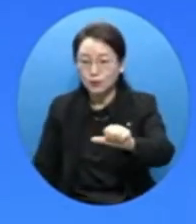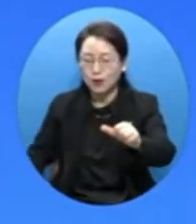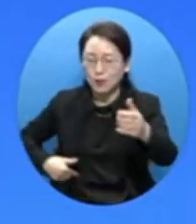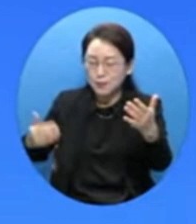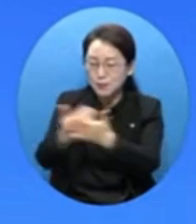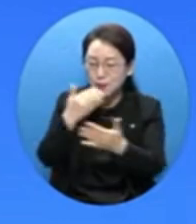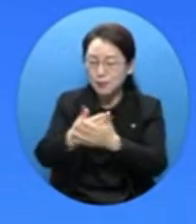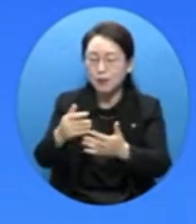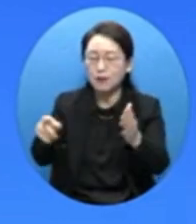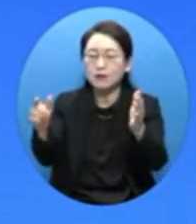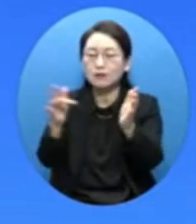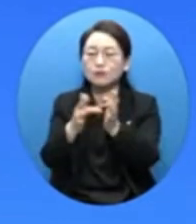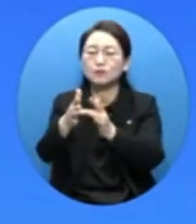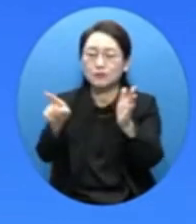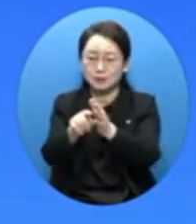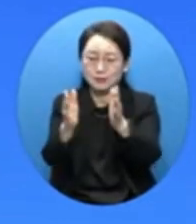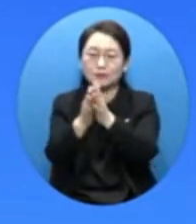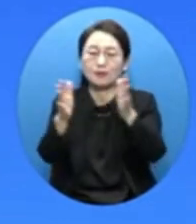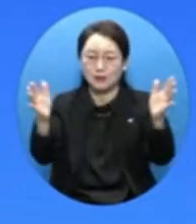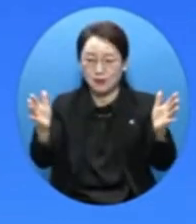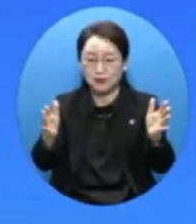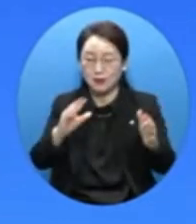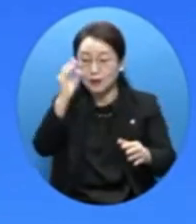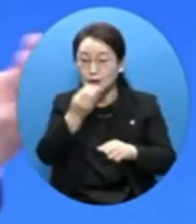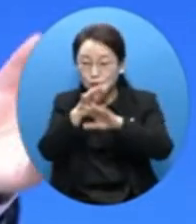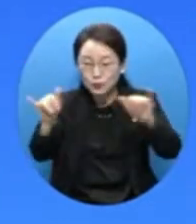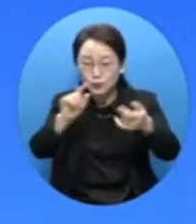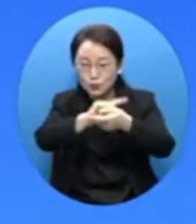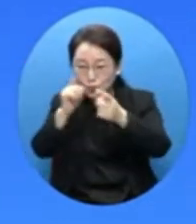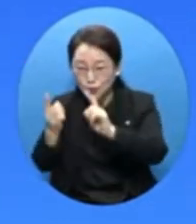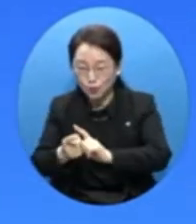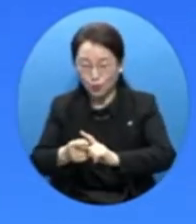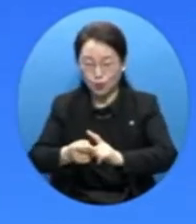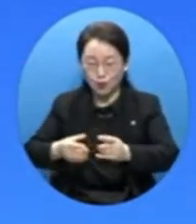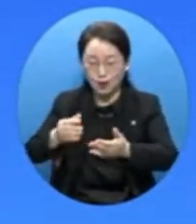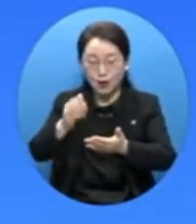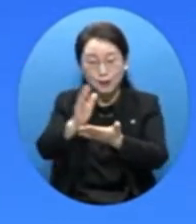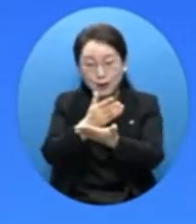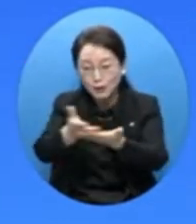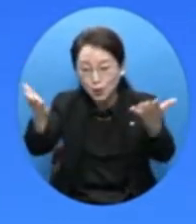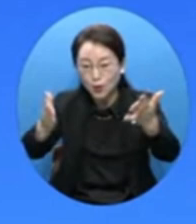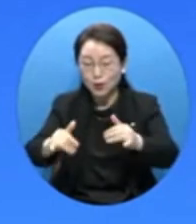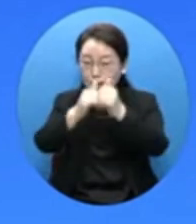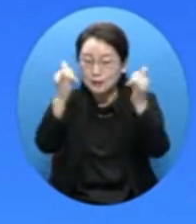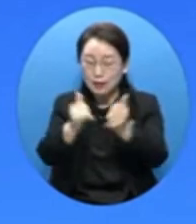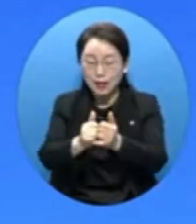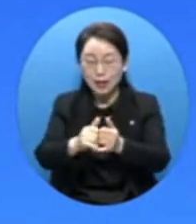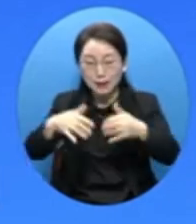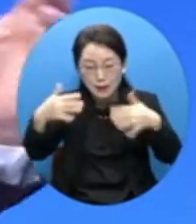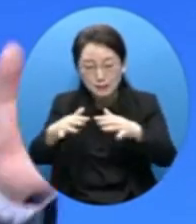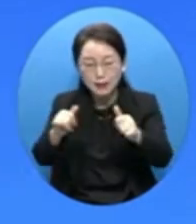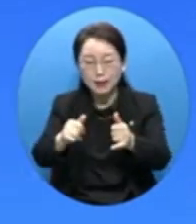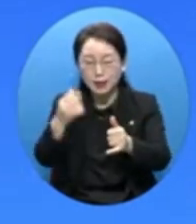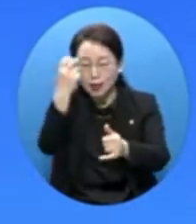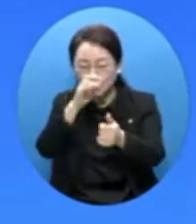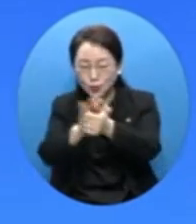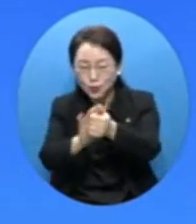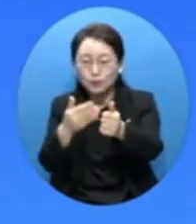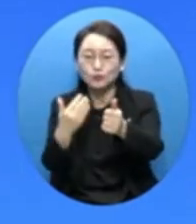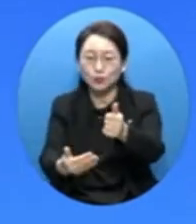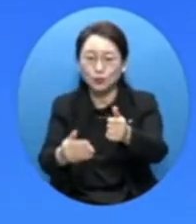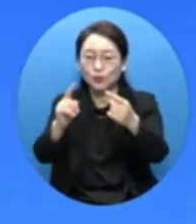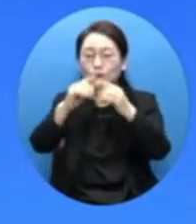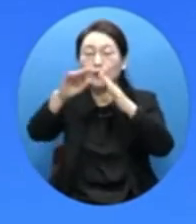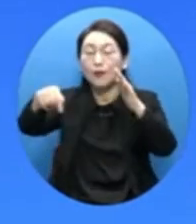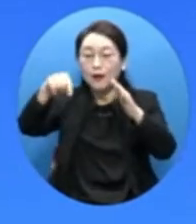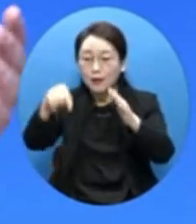역사가 나타나게 된 것입니다. 성도들이 서로 가진 것을 나누고 사회적 약자를 돌보기 시작했습니다. 교회 안에 부흥이